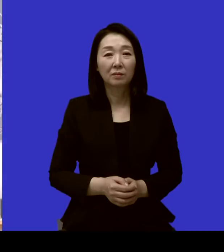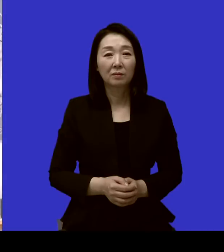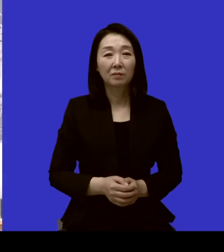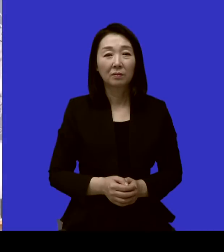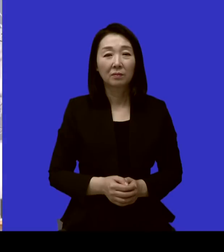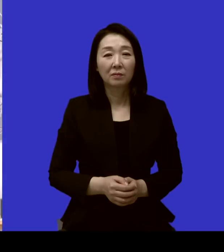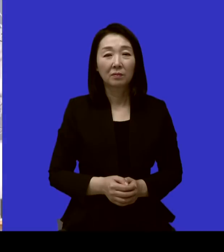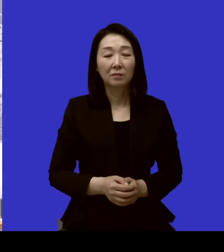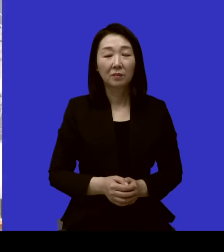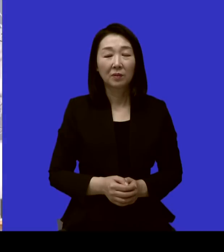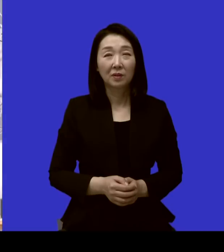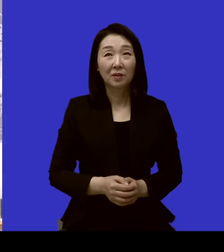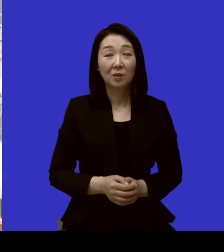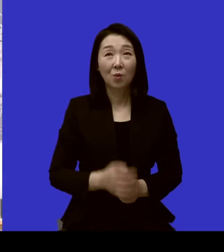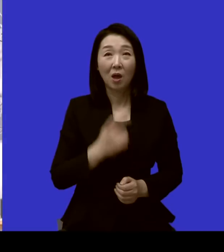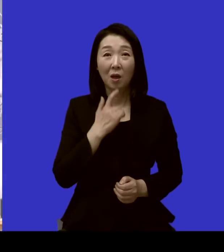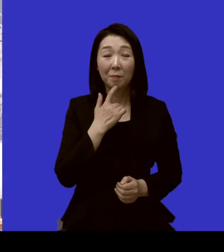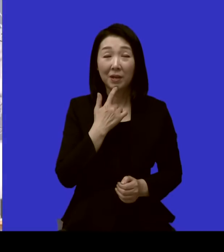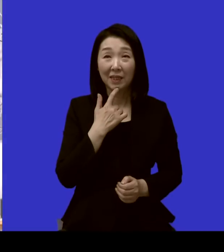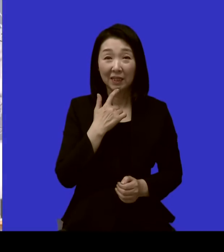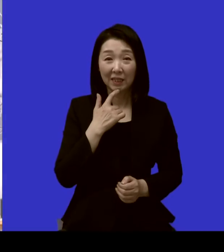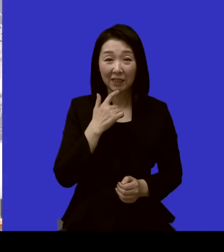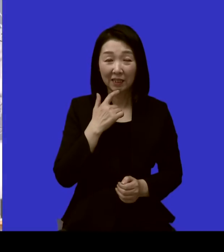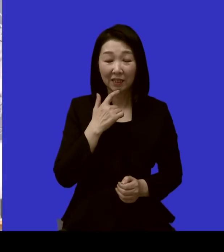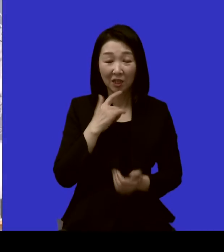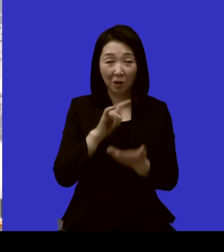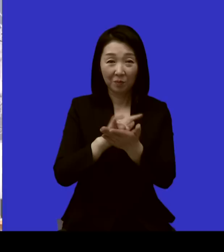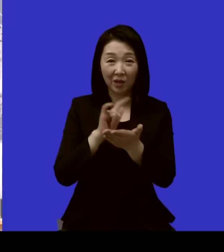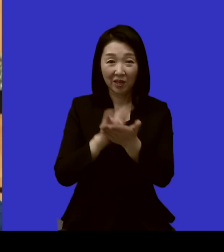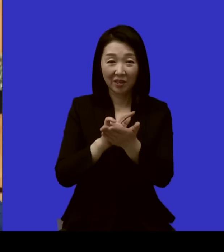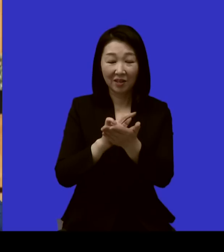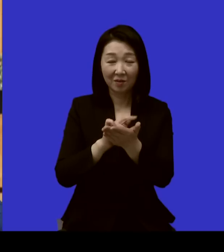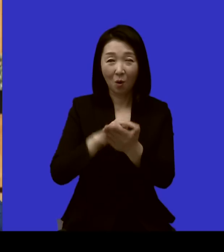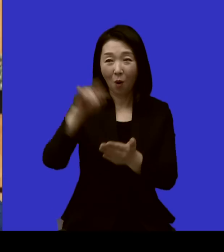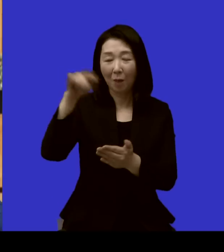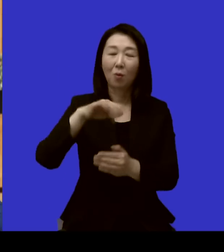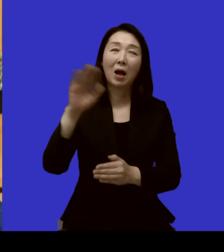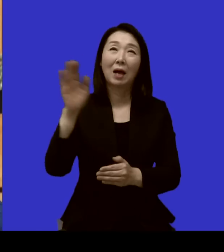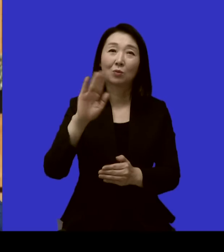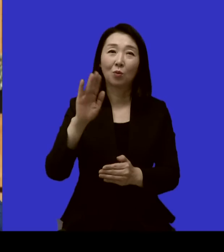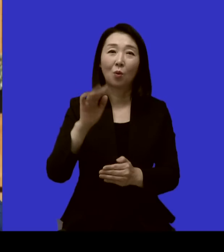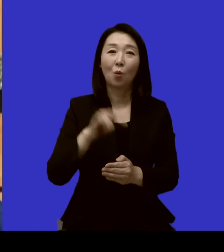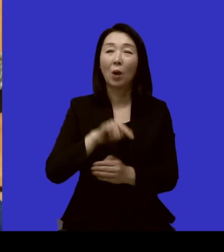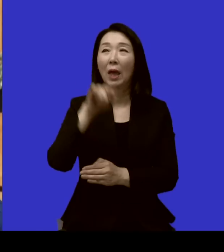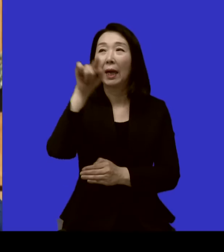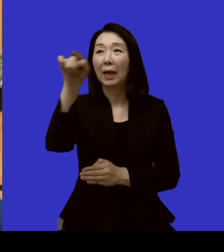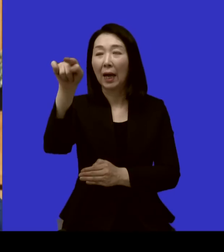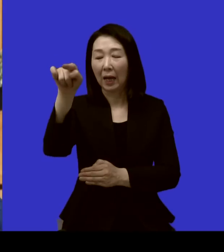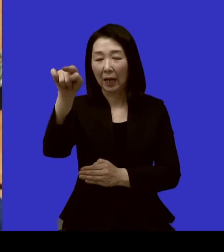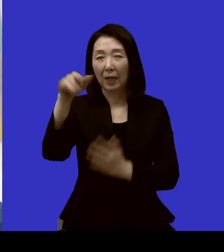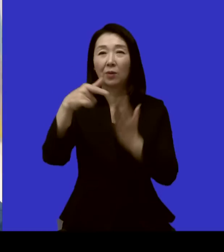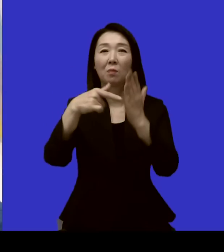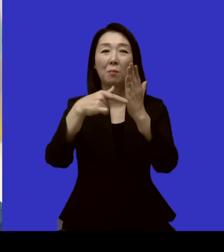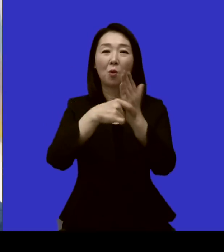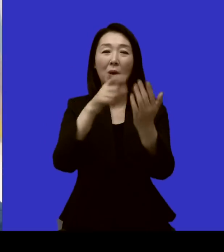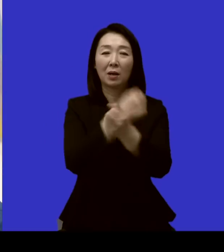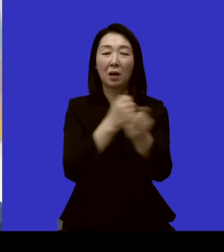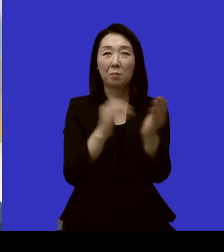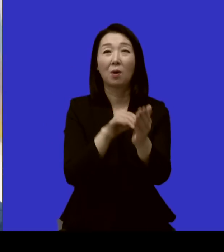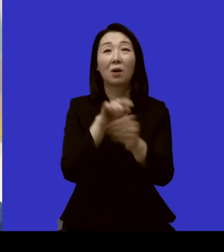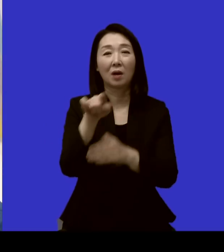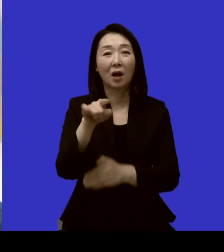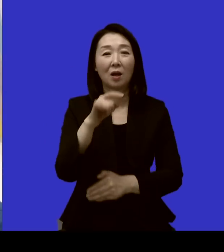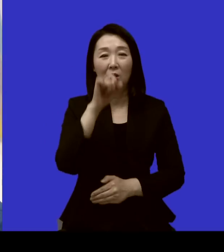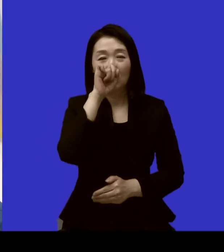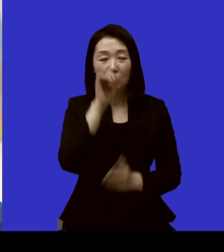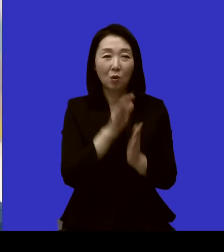그냥 왕복 티켓이 아니라 편도 비행기 티켓을 끊어가지고 돌아오지 않을 거니까. 예, 딱 두 권의 책을 갖고 제가 좋아하는 철학책 한